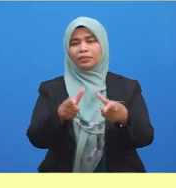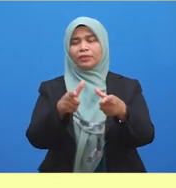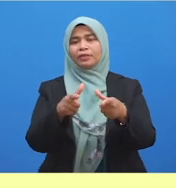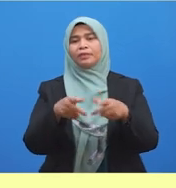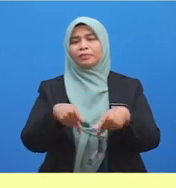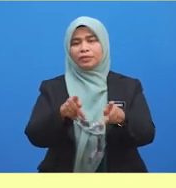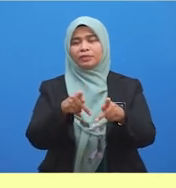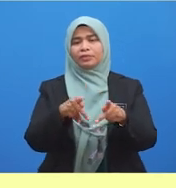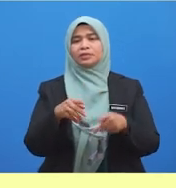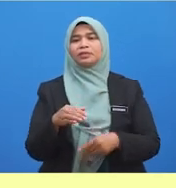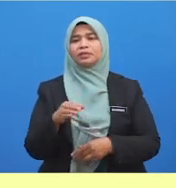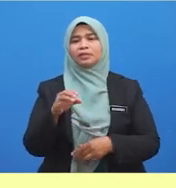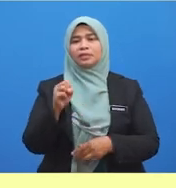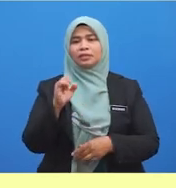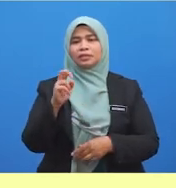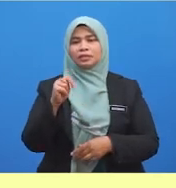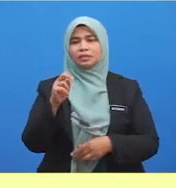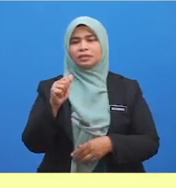proses sinapsis.